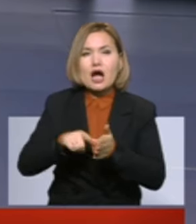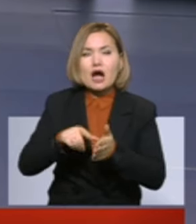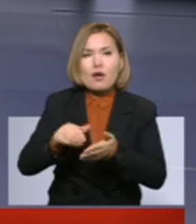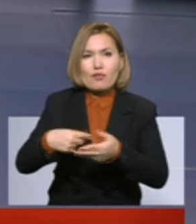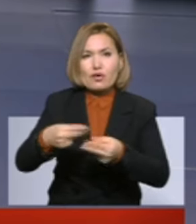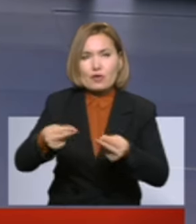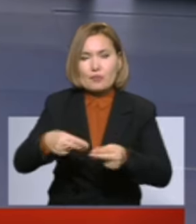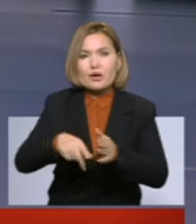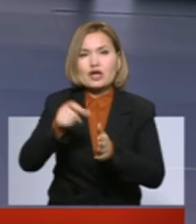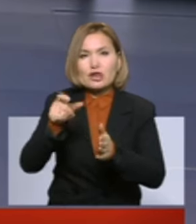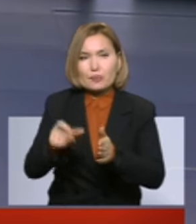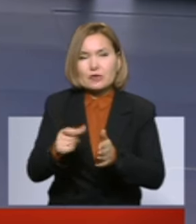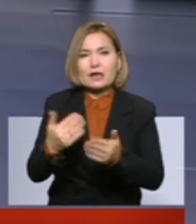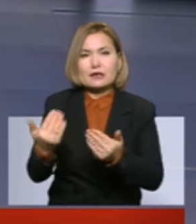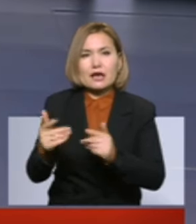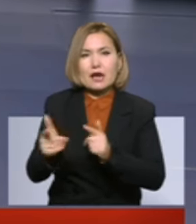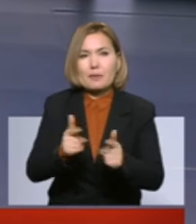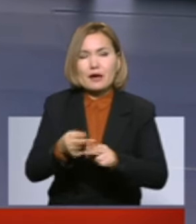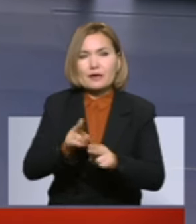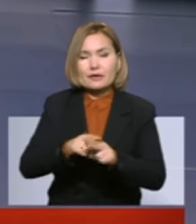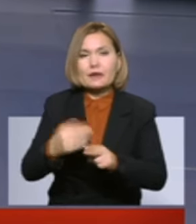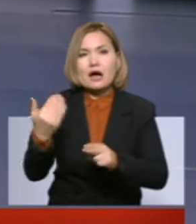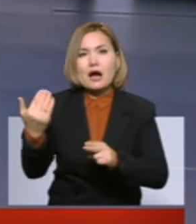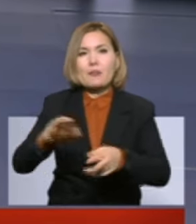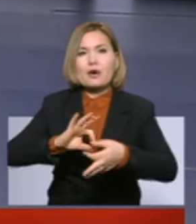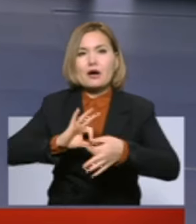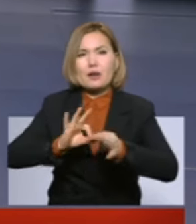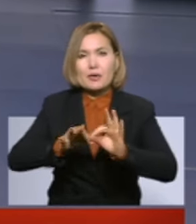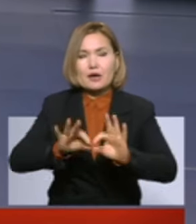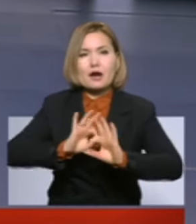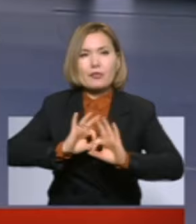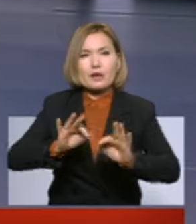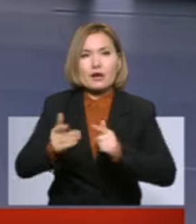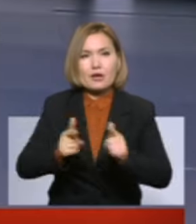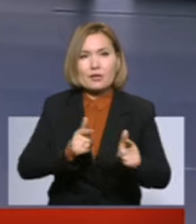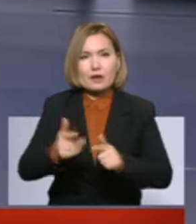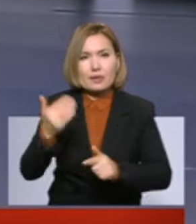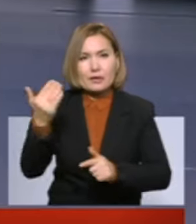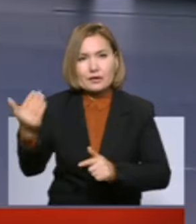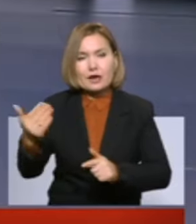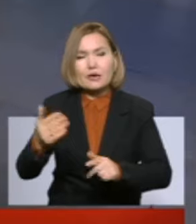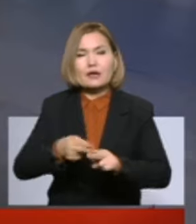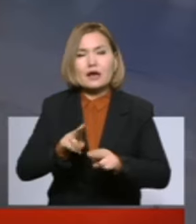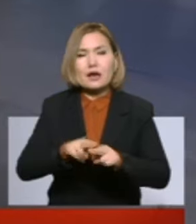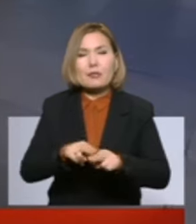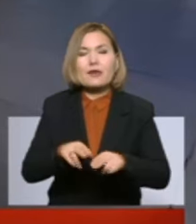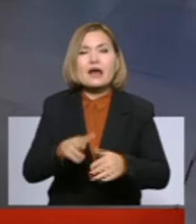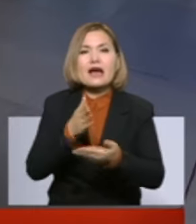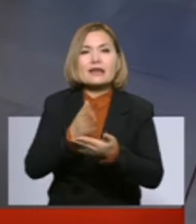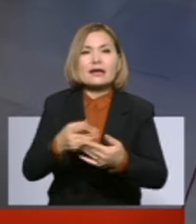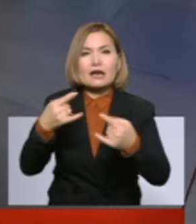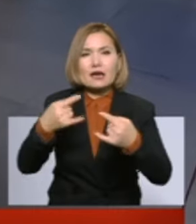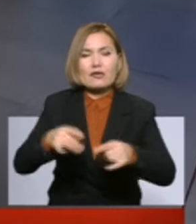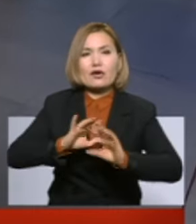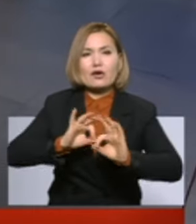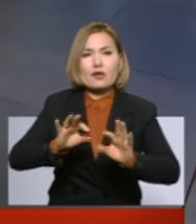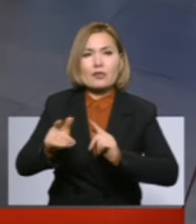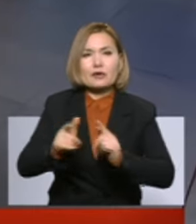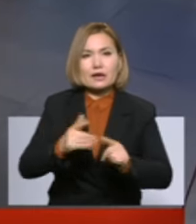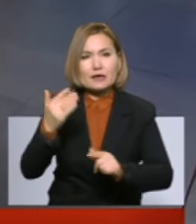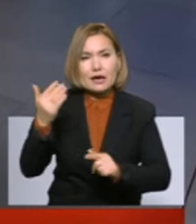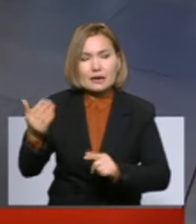бастамасымен әзірленген. Қазір әріптесім Оңғар Алпысбайұлы мәжіліс ғимаратынан тікелей эфирге қосылуға дайын